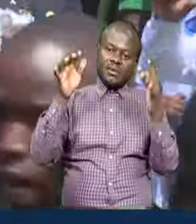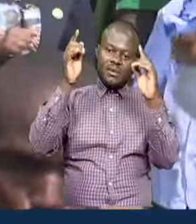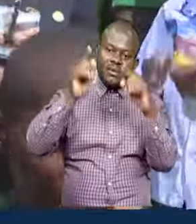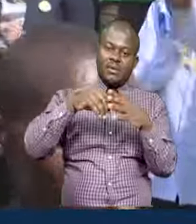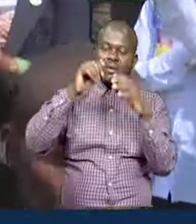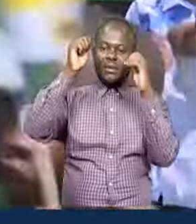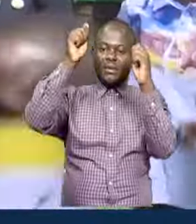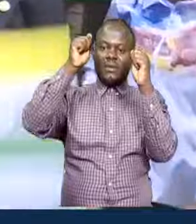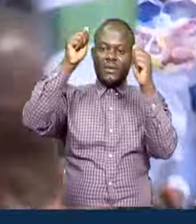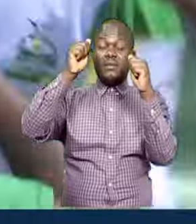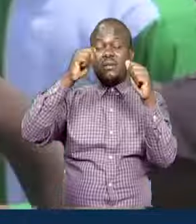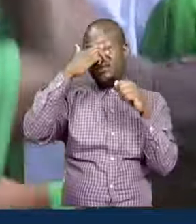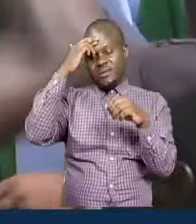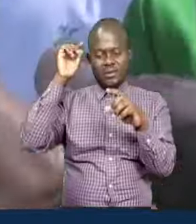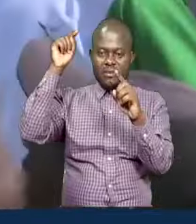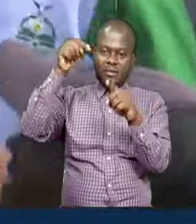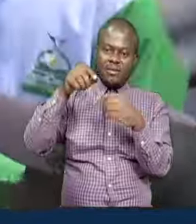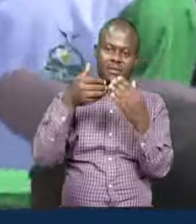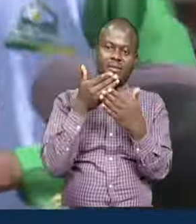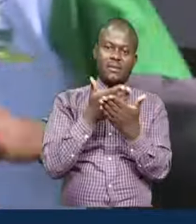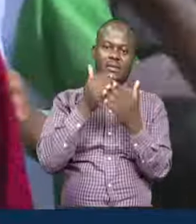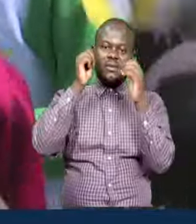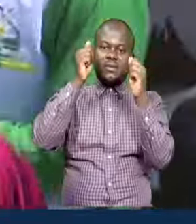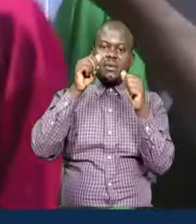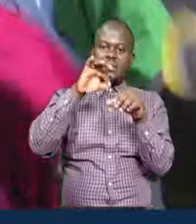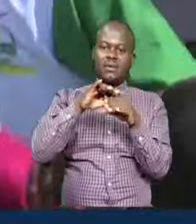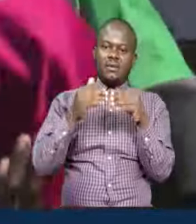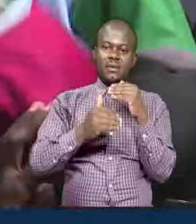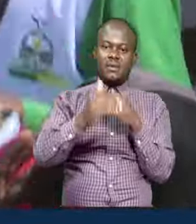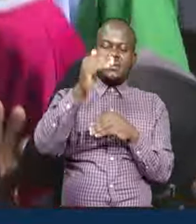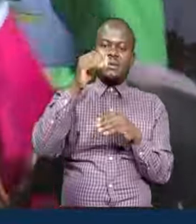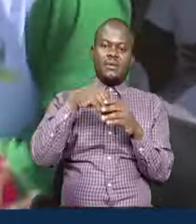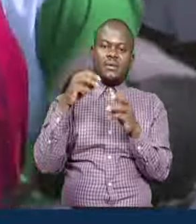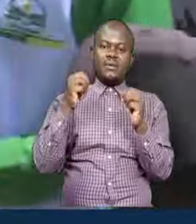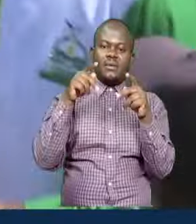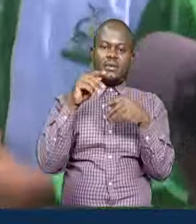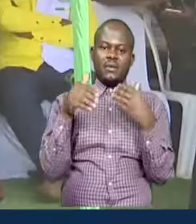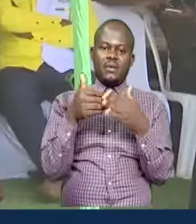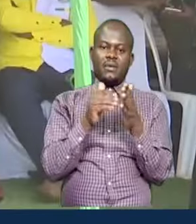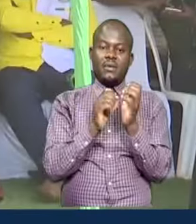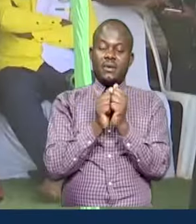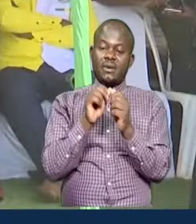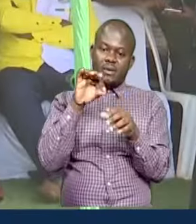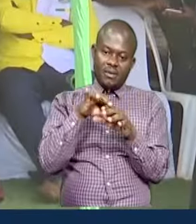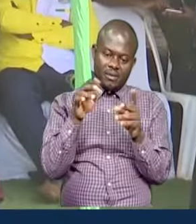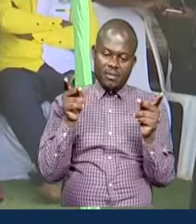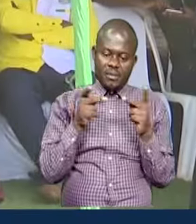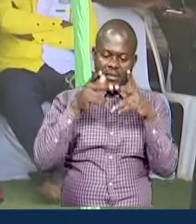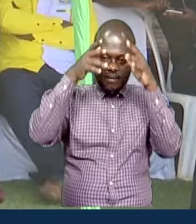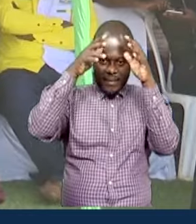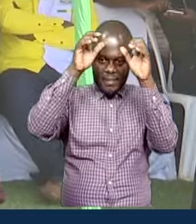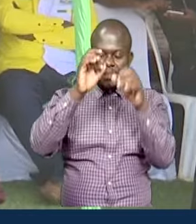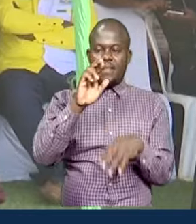biyamamaza, ikibagenza ari ukubasaba amajwi mu matora ari imbere y'abagize Inteko Ishinga Amategeko, kandi bagatora ku mwanya mukuru w'igihugu